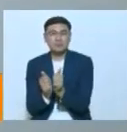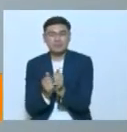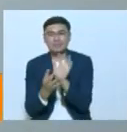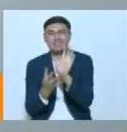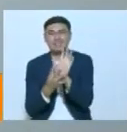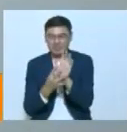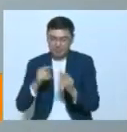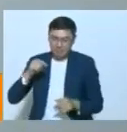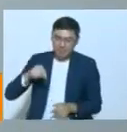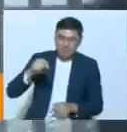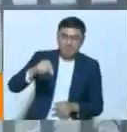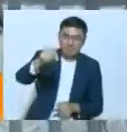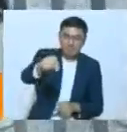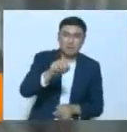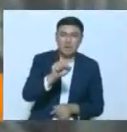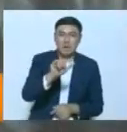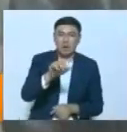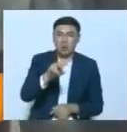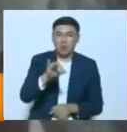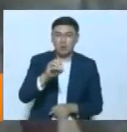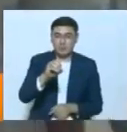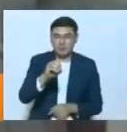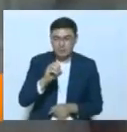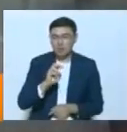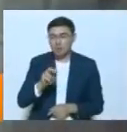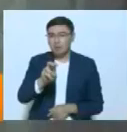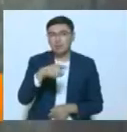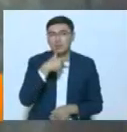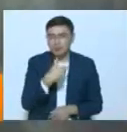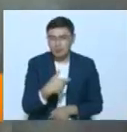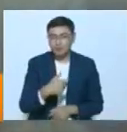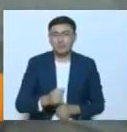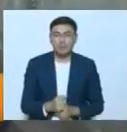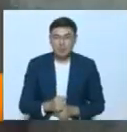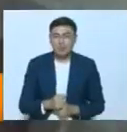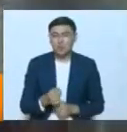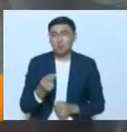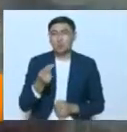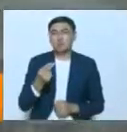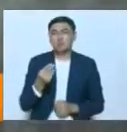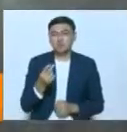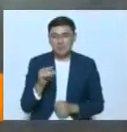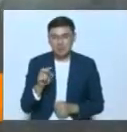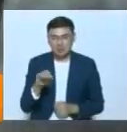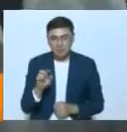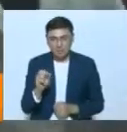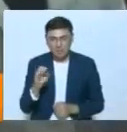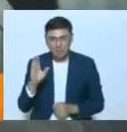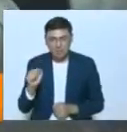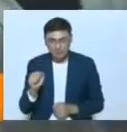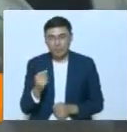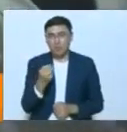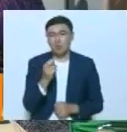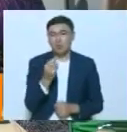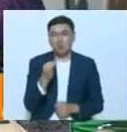әулиеге барды. Экспедиция құрамында жергілікті өлкетанушылар Мұрат Ақмырзаев, Жанбибі Дүйсенбаева, белгілі кинодраматург Әсия